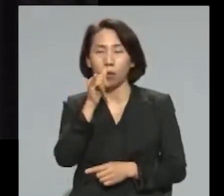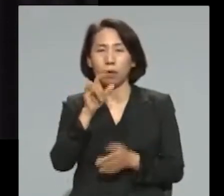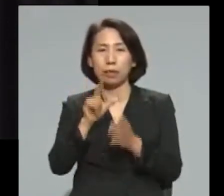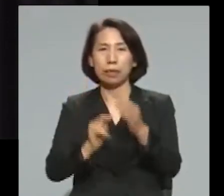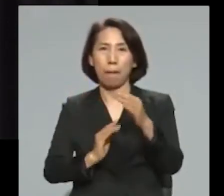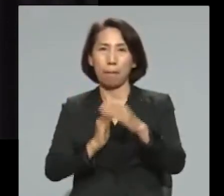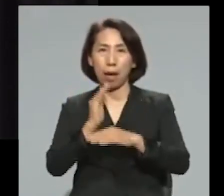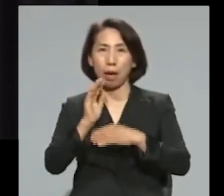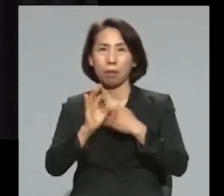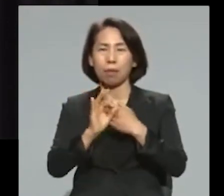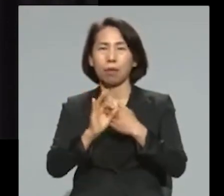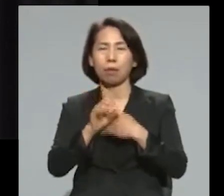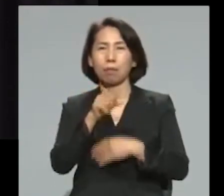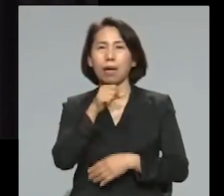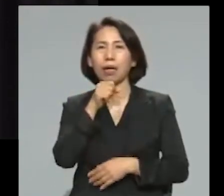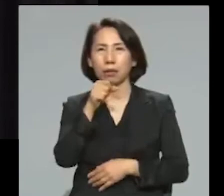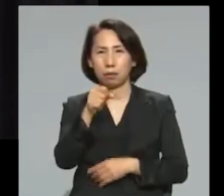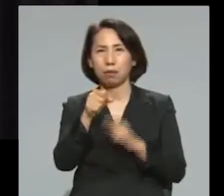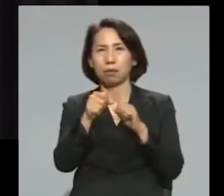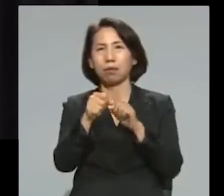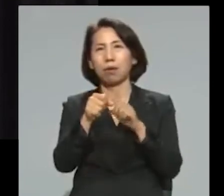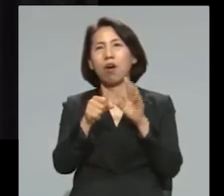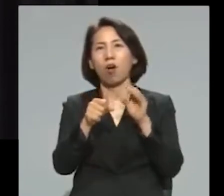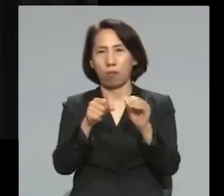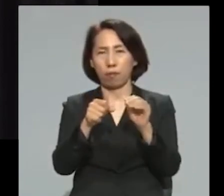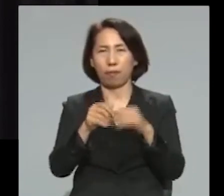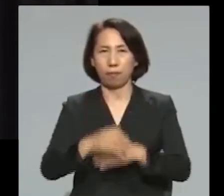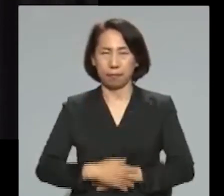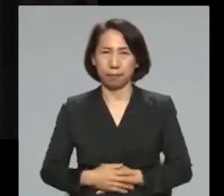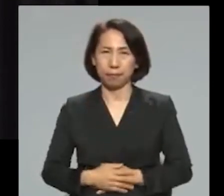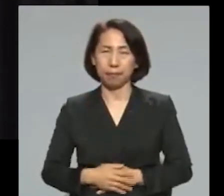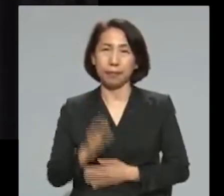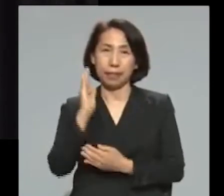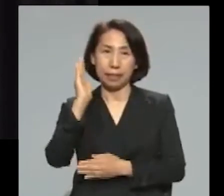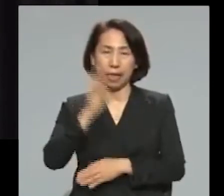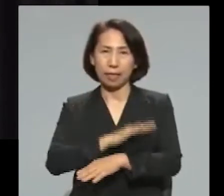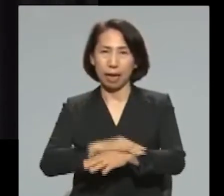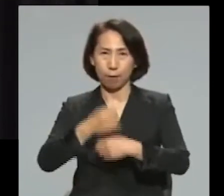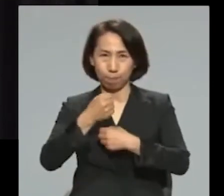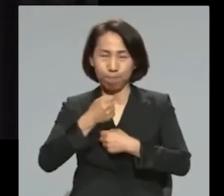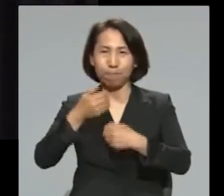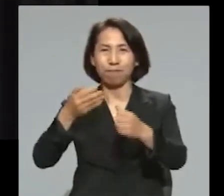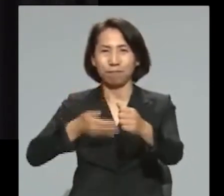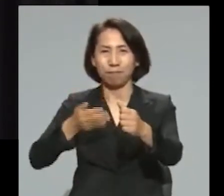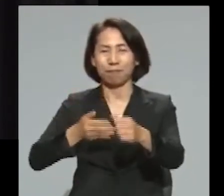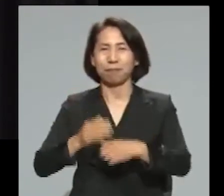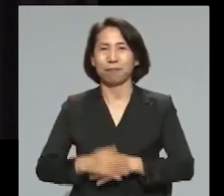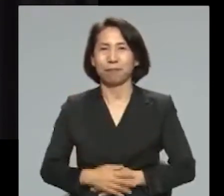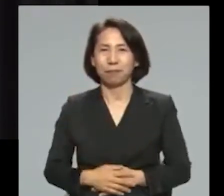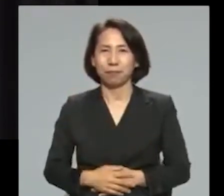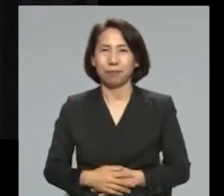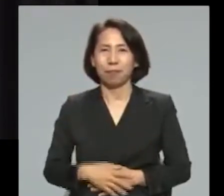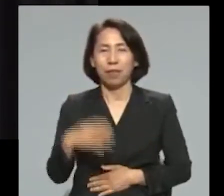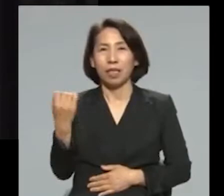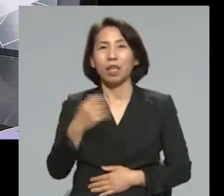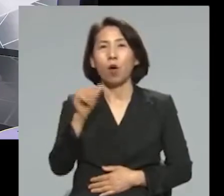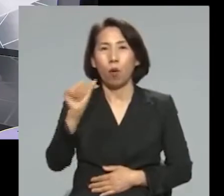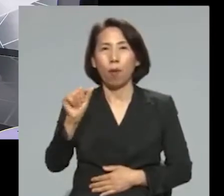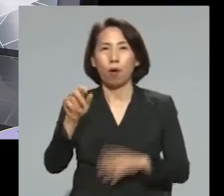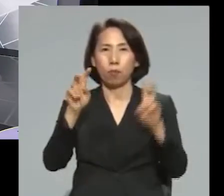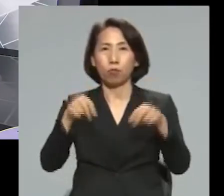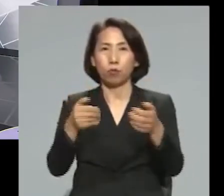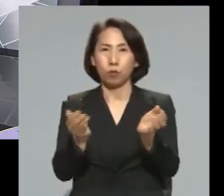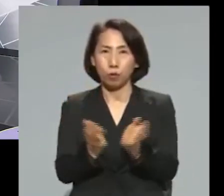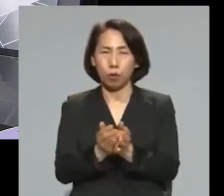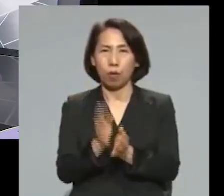시간이 지나면 발언자의 마이크는 꺼지게 됩니다. 연설 시간을 잘 지켜주시기 바랍니다. 기호 5번 무소속